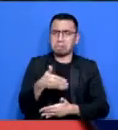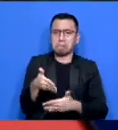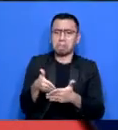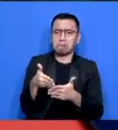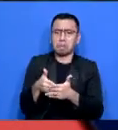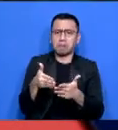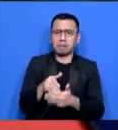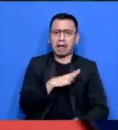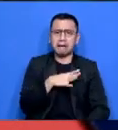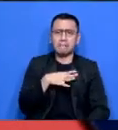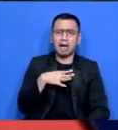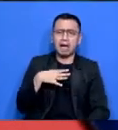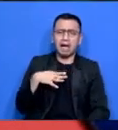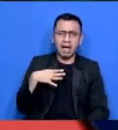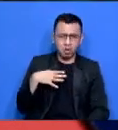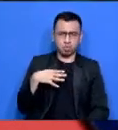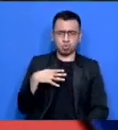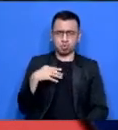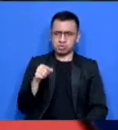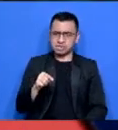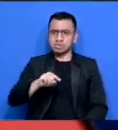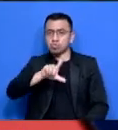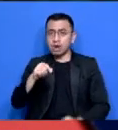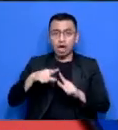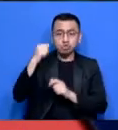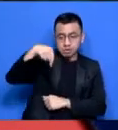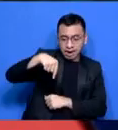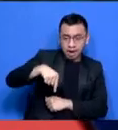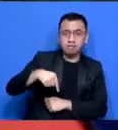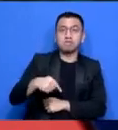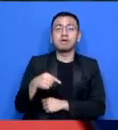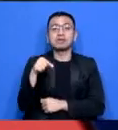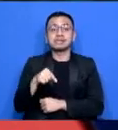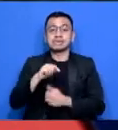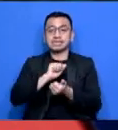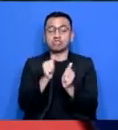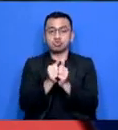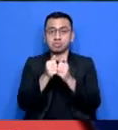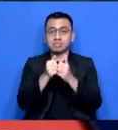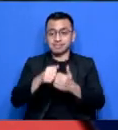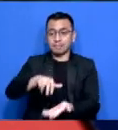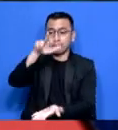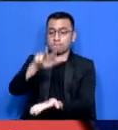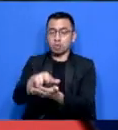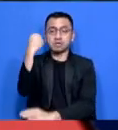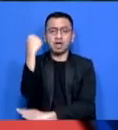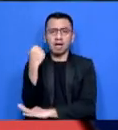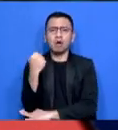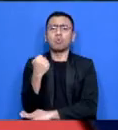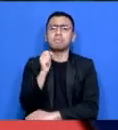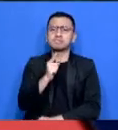bulan baru beberapa bulan Kemudian ini sudah bulan Agustus baru akhirnya ee ditetapkan sebagai